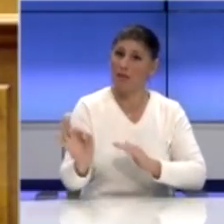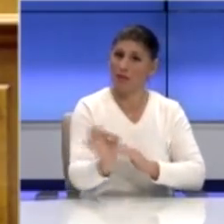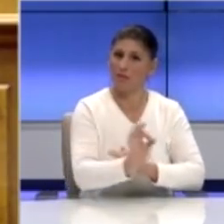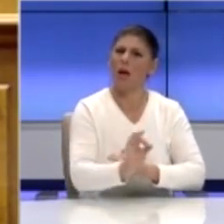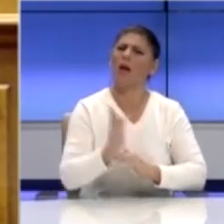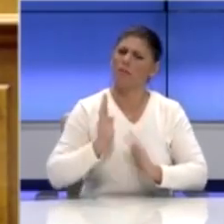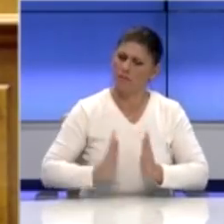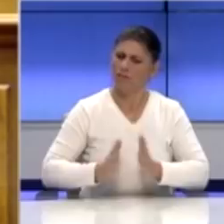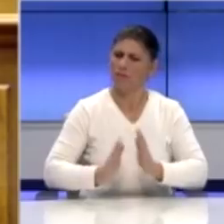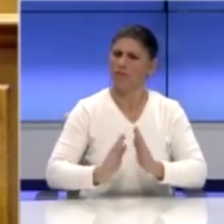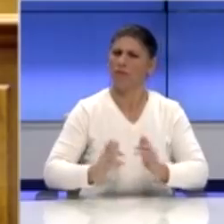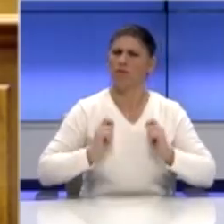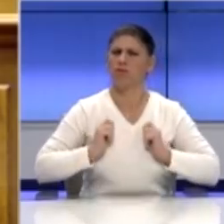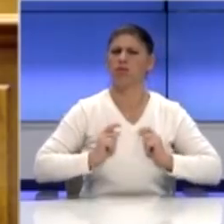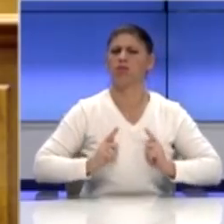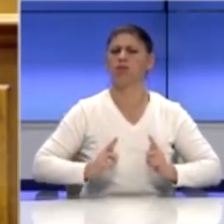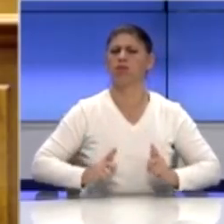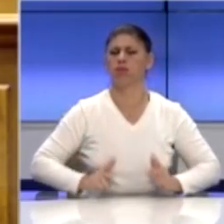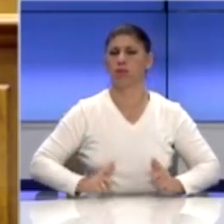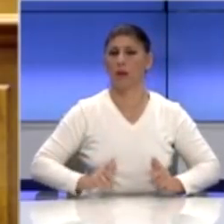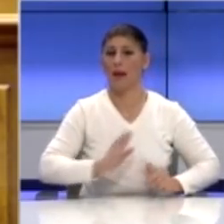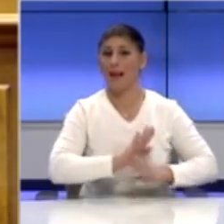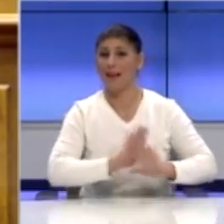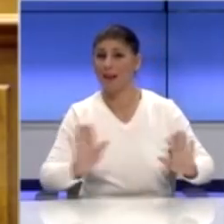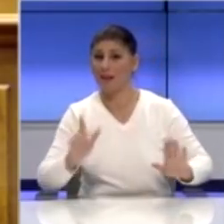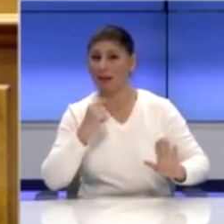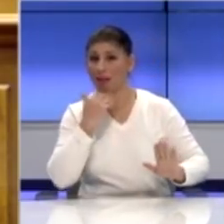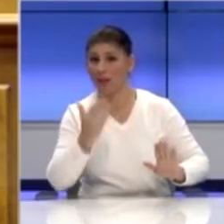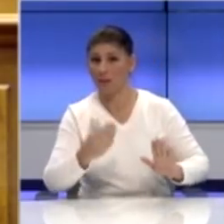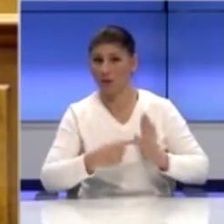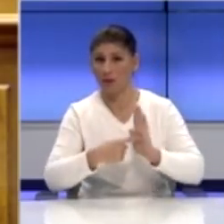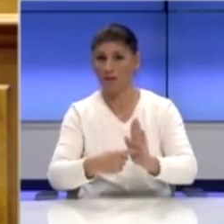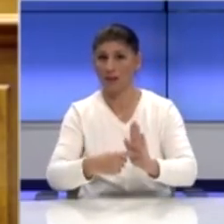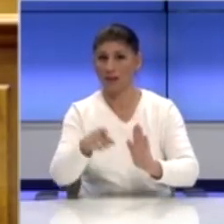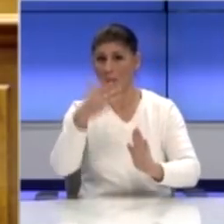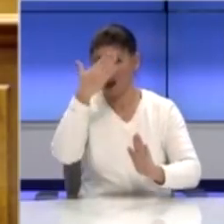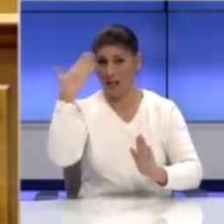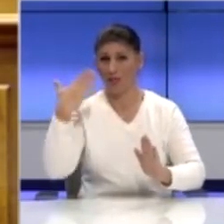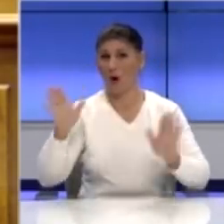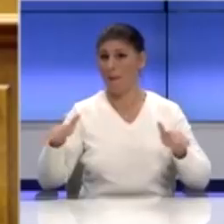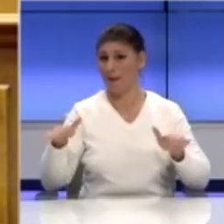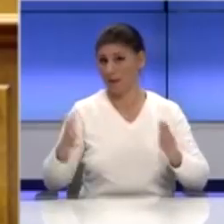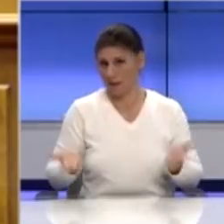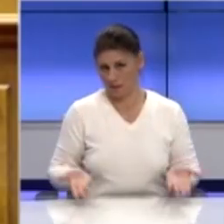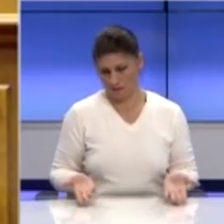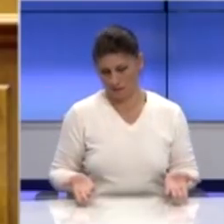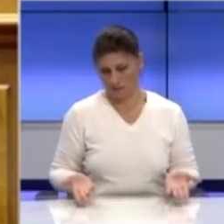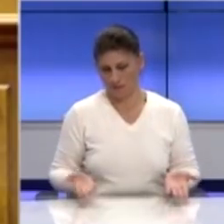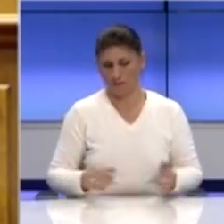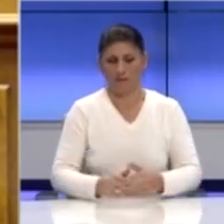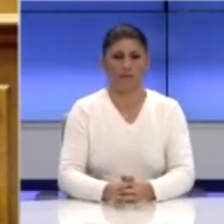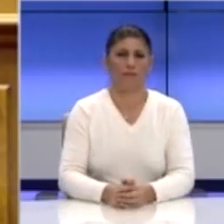πανδημία συνεχίζουν να θησαυρίζουν. Κανείς σας δεν μπορεί να εμφανίζεται ως αθώα περιστερά.